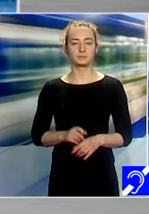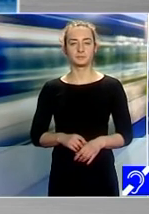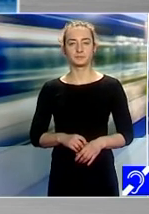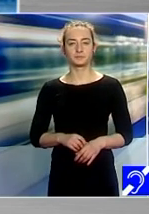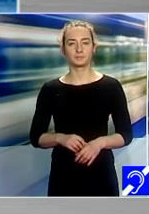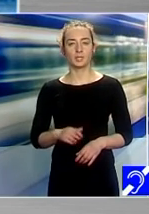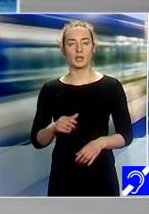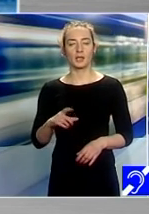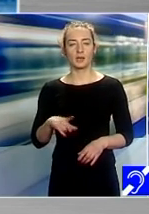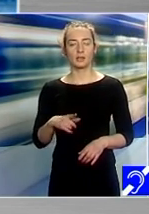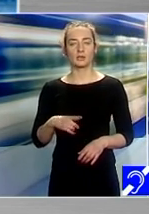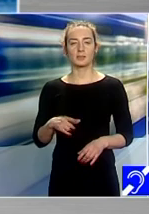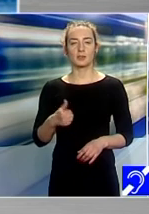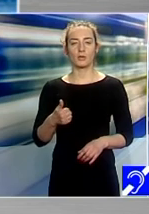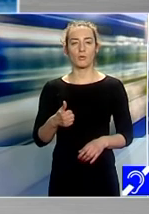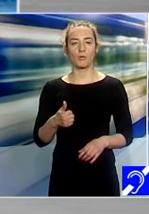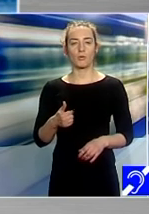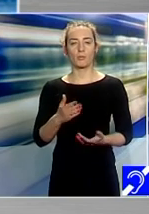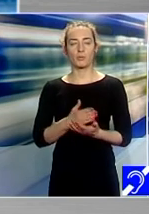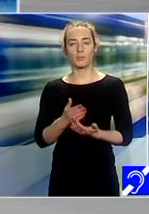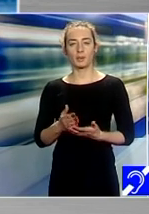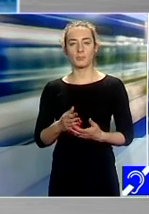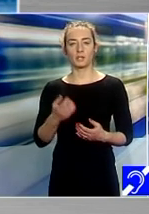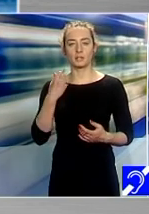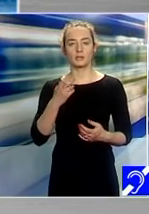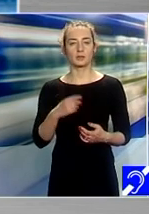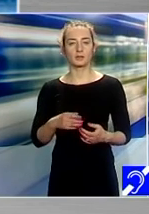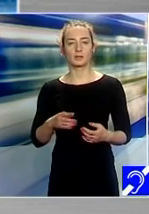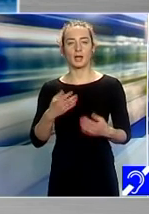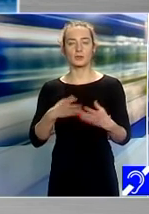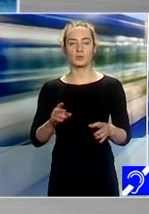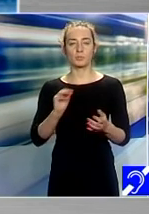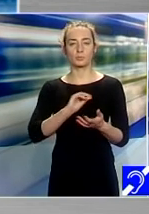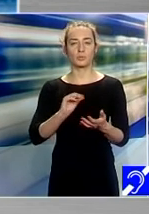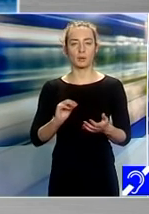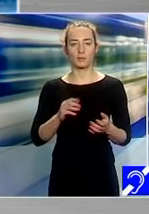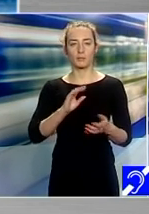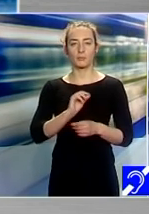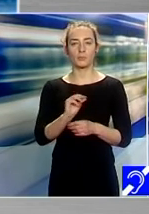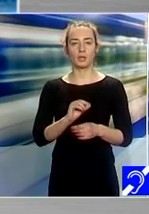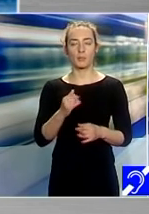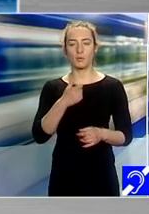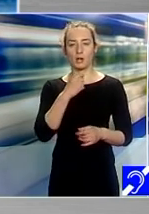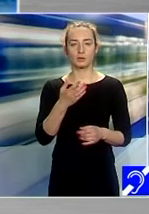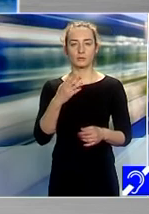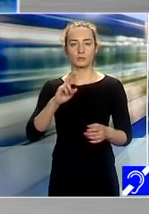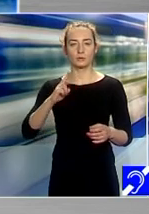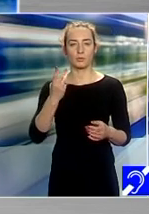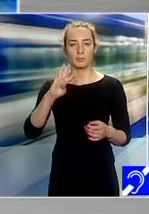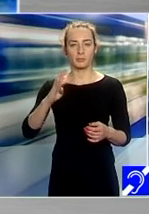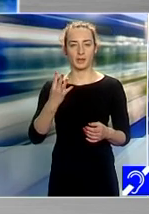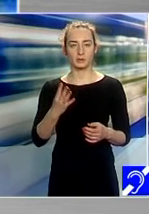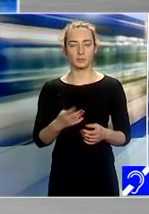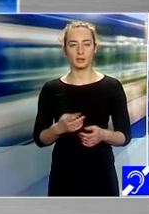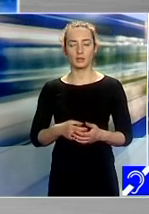Aici este un paradox. Deci, când s-a lansat programul ăsta acum un an jumate, deci în 2014 s-a lansat